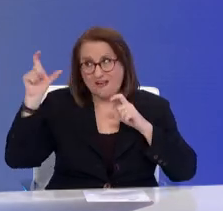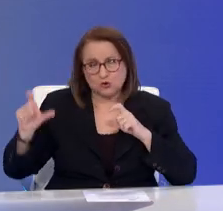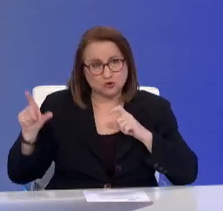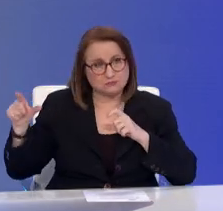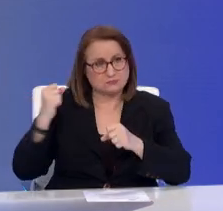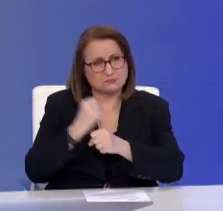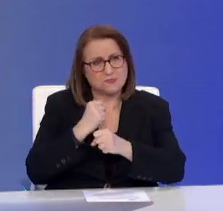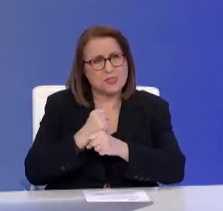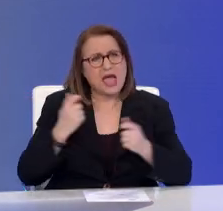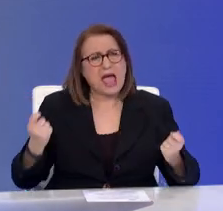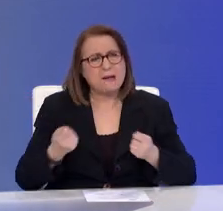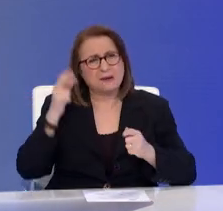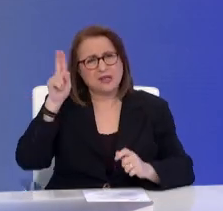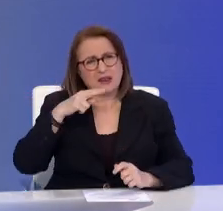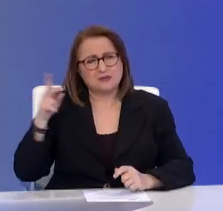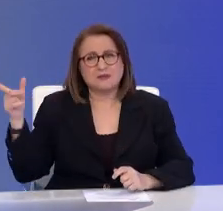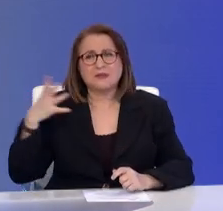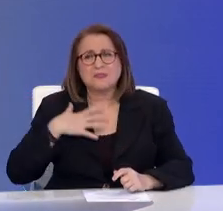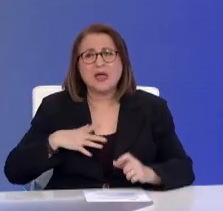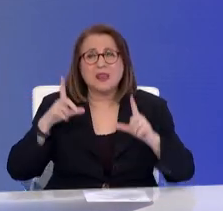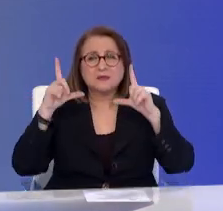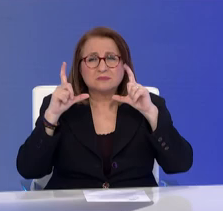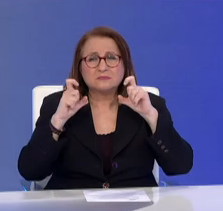απαθανατήσει την εικόνα που